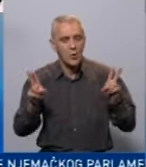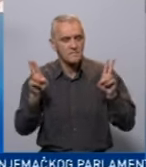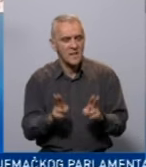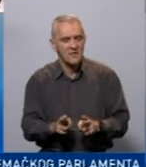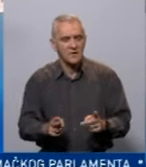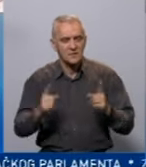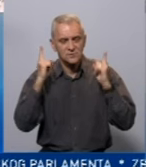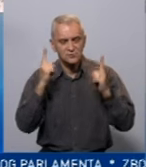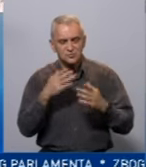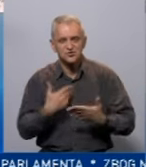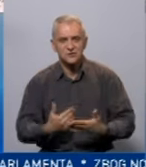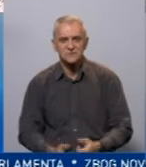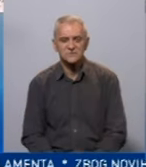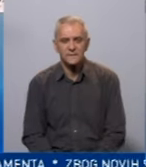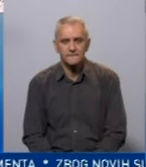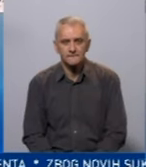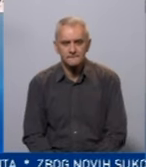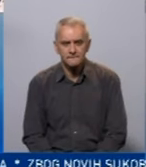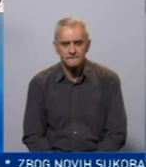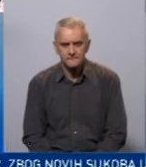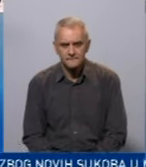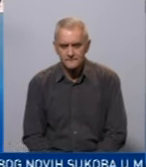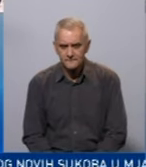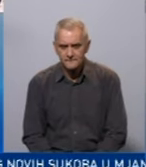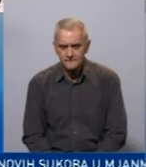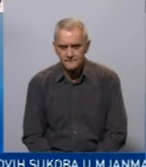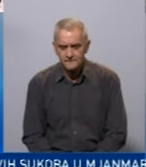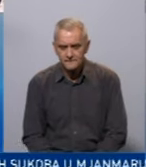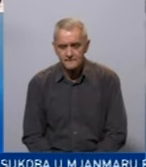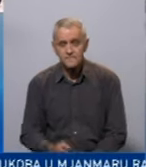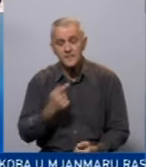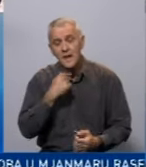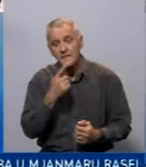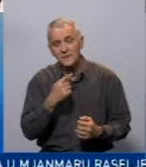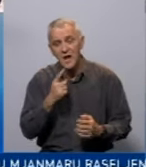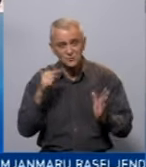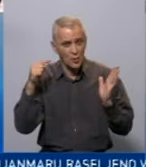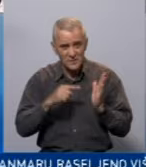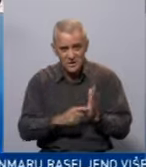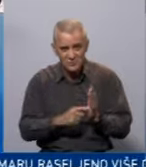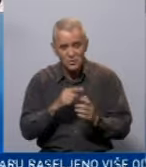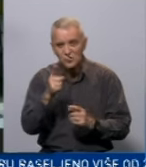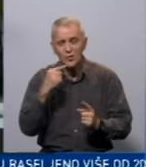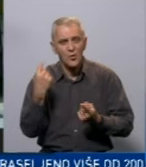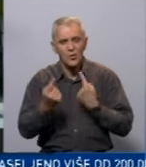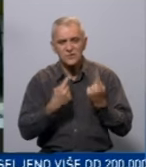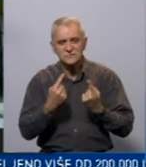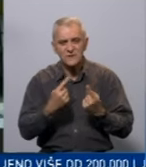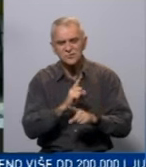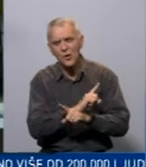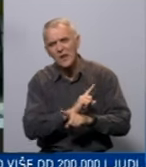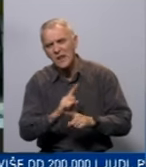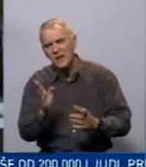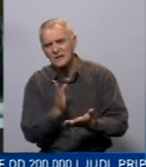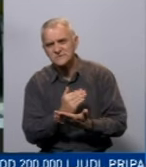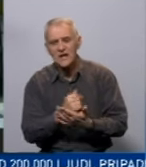sudski utvrđenih činjenica? Ambiciozno bi bilo da kažemo da će staviti tačku. To zavisi od niza faktora. Ti faktori su